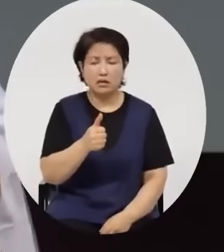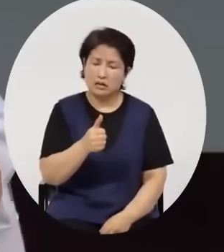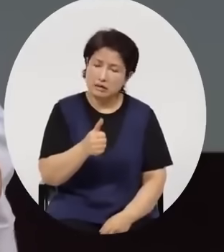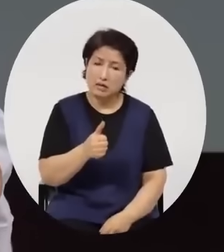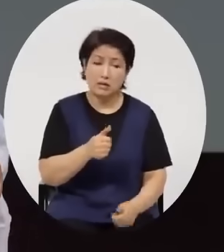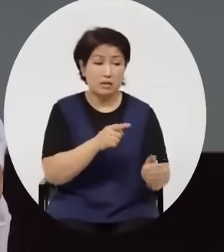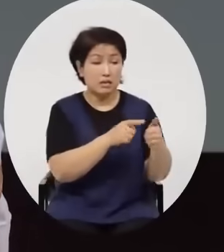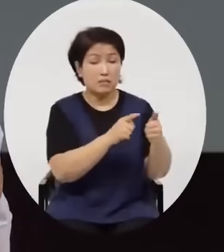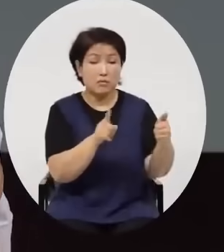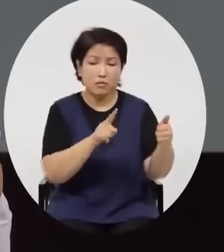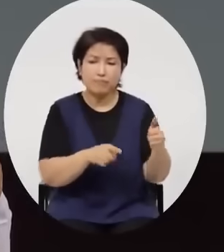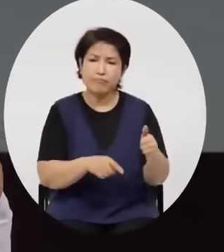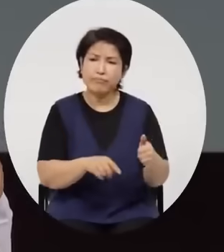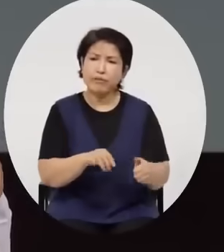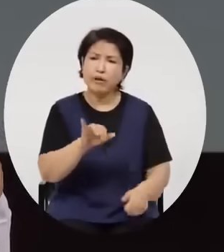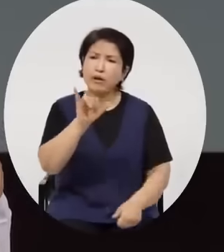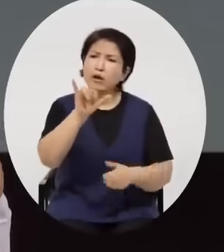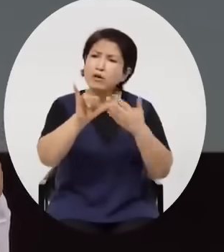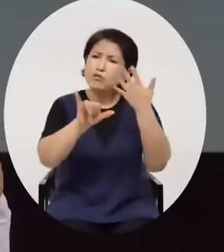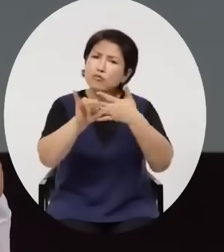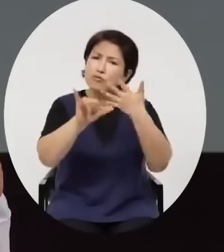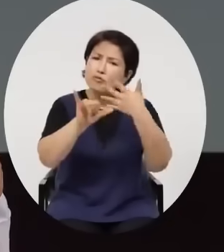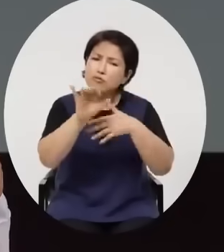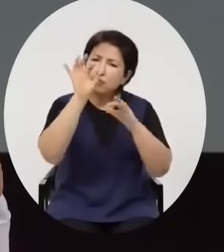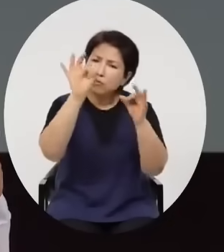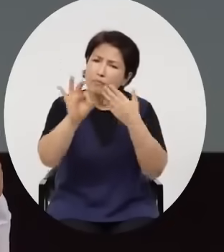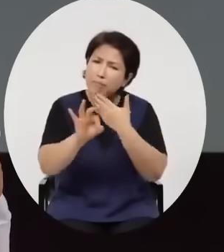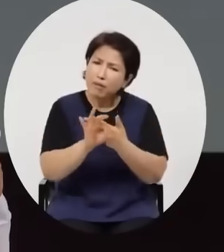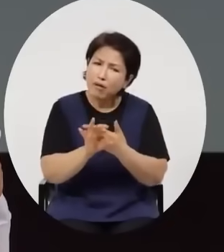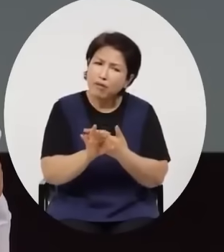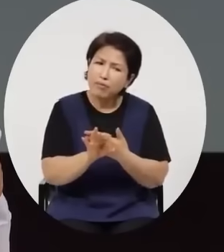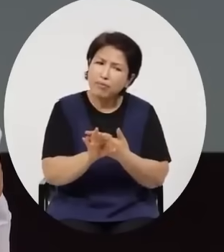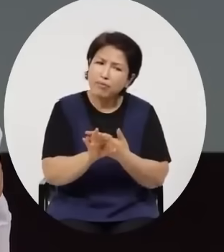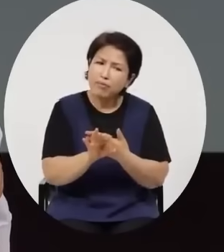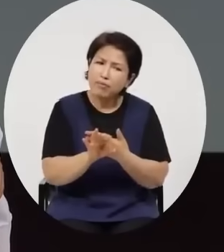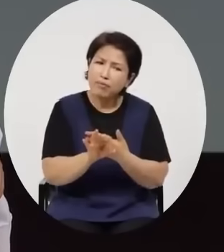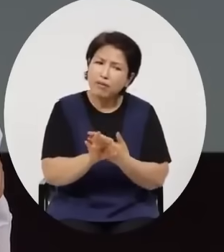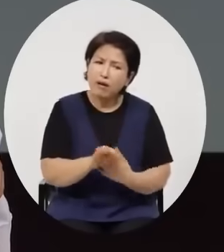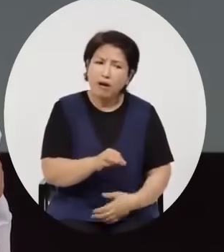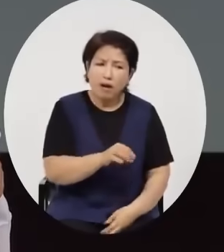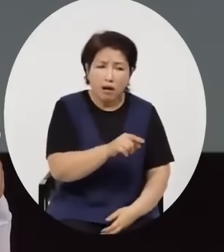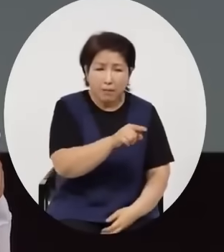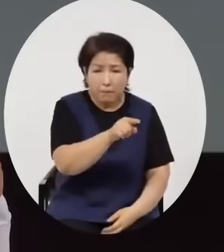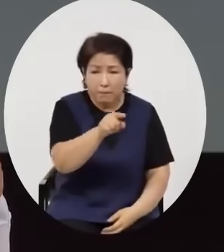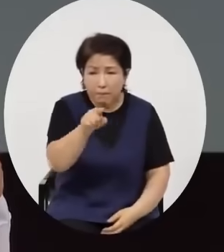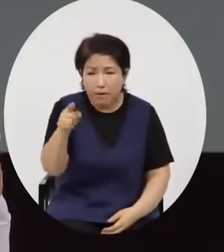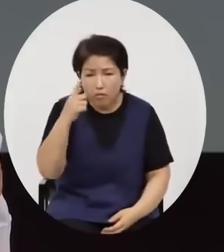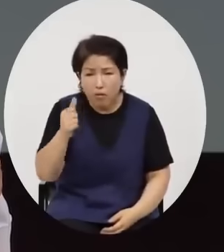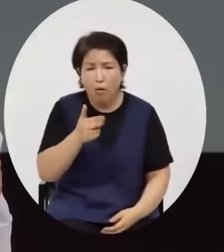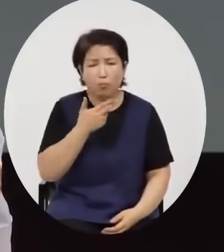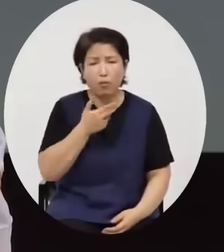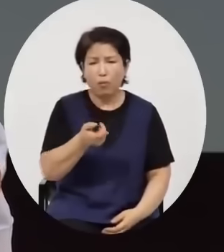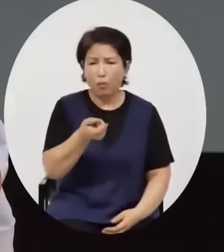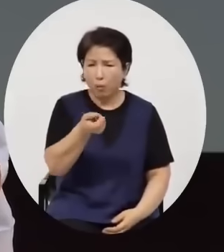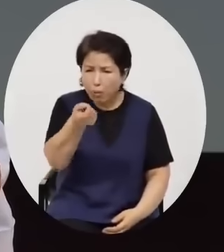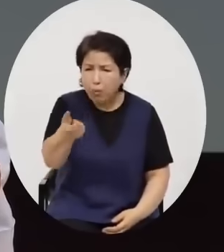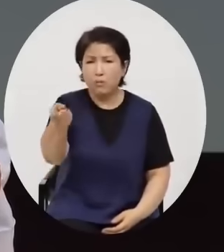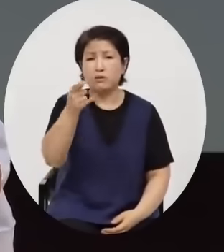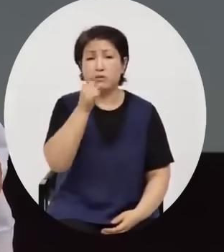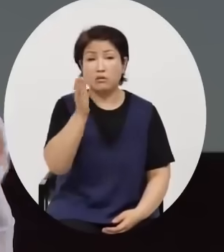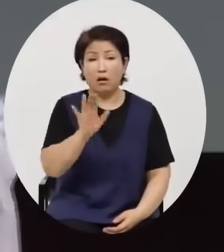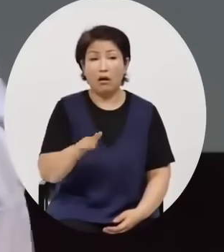이거야. 자기가 유튜브를 보면 법무수님 법문할 때는 어쩌다가 조는 사람이 있지. 거의 조는 사람이